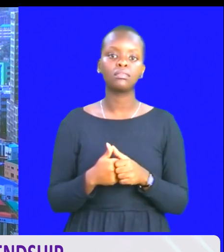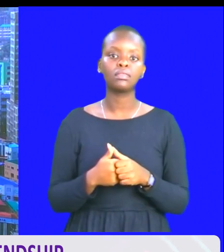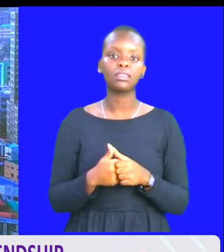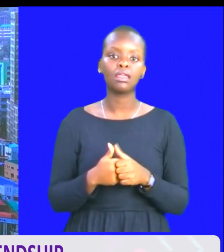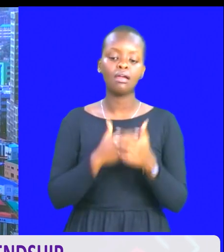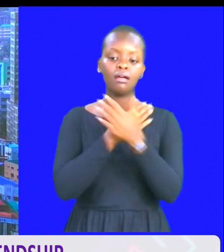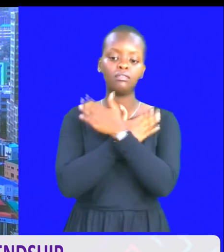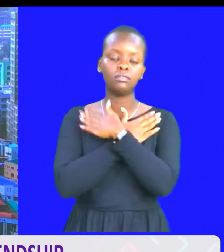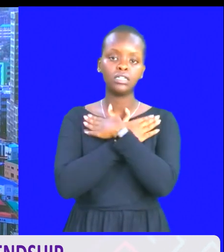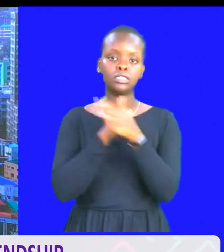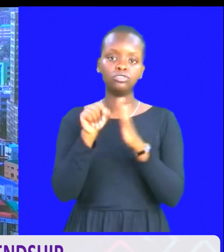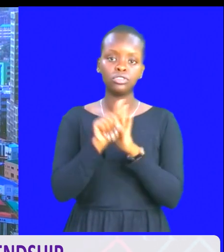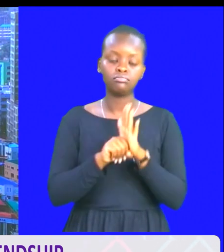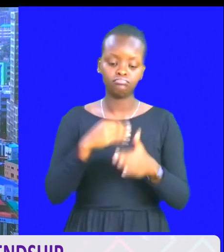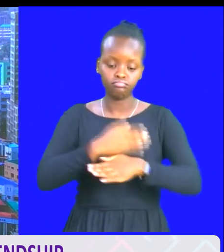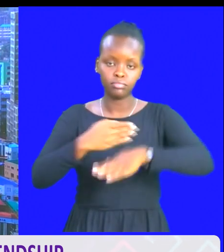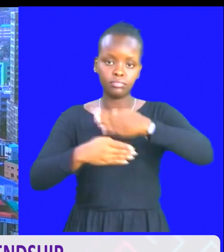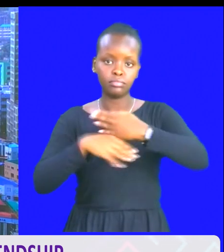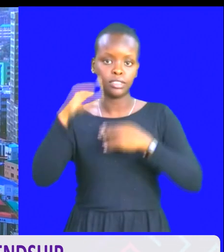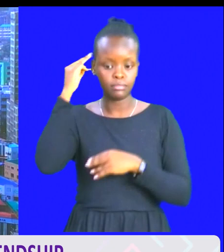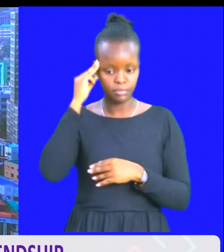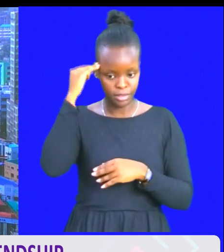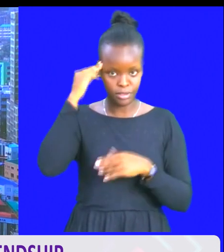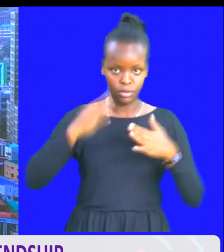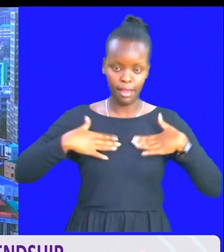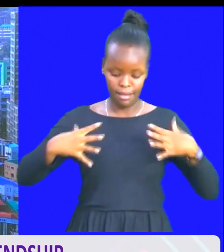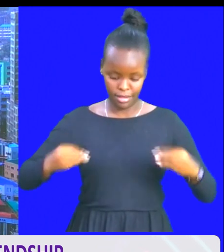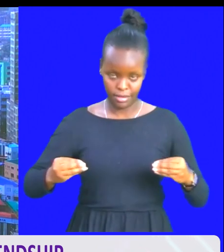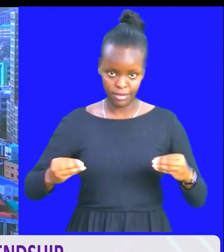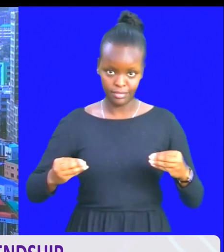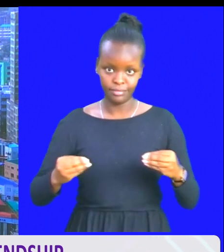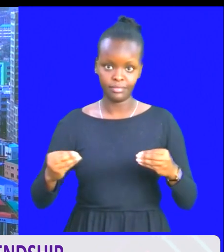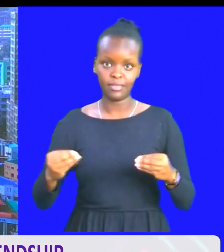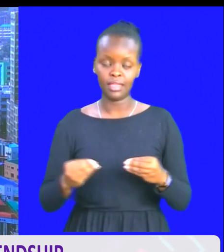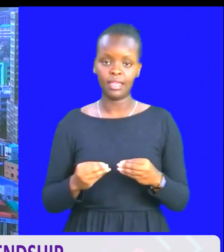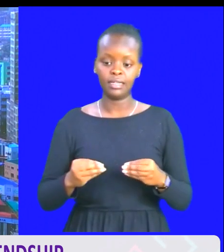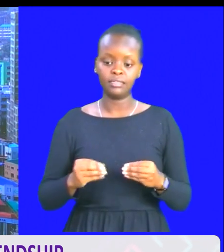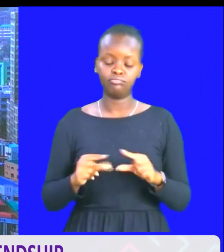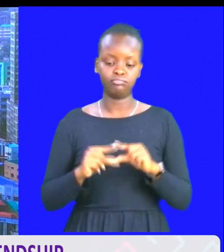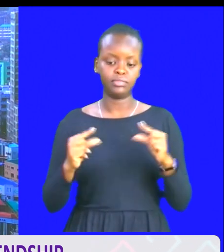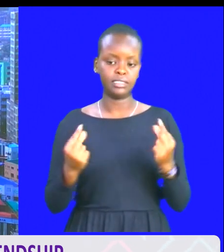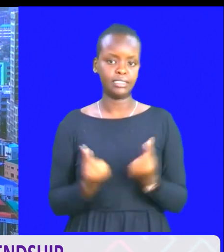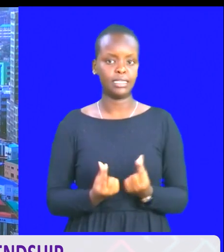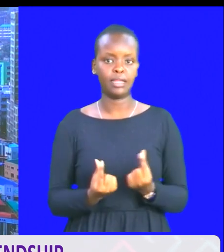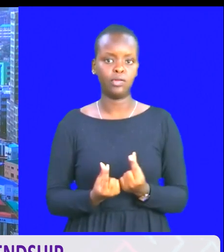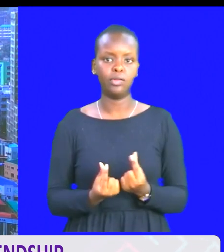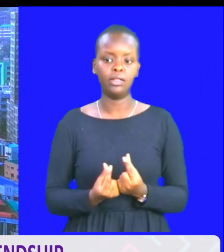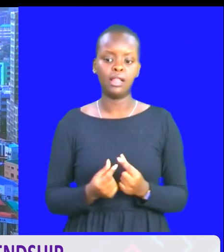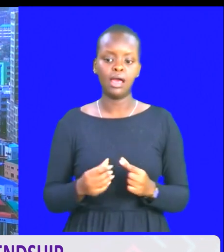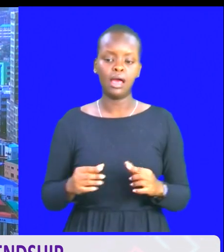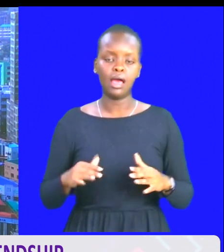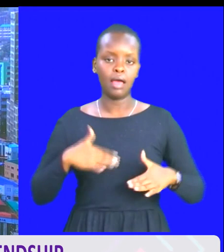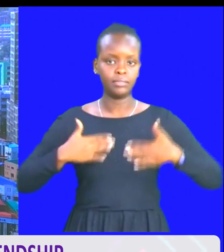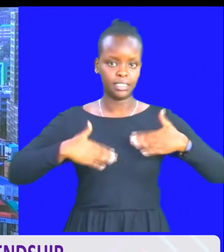know friendship na build mental health and overall happiness unapata ile ndio nene kuna ile connection unaweza kuwa na mtu wako na na huo mburi